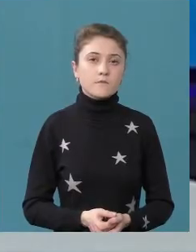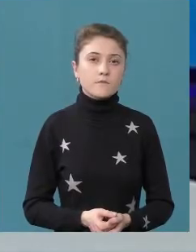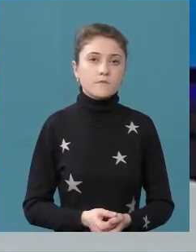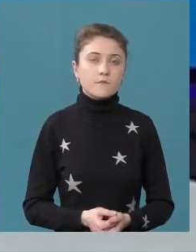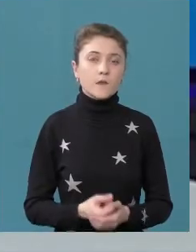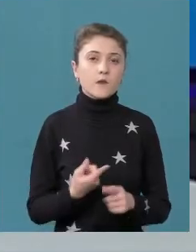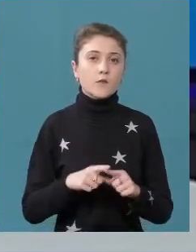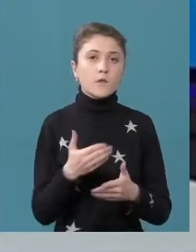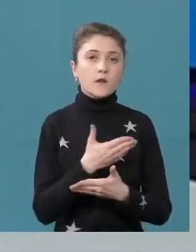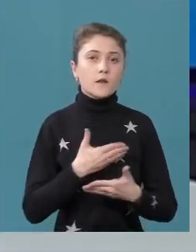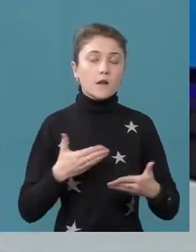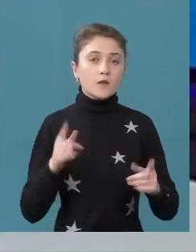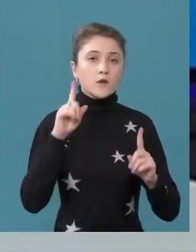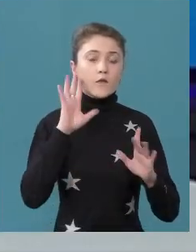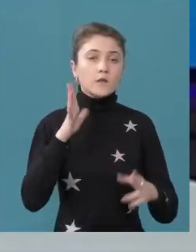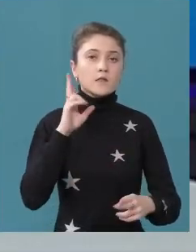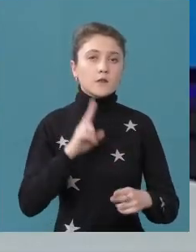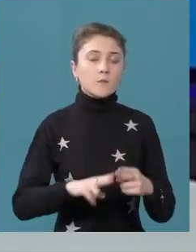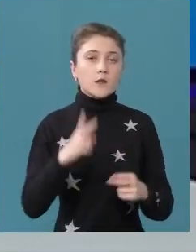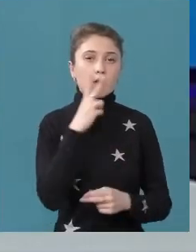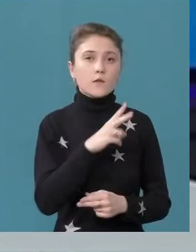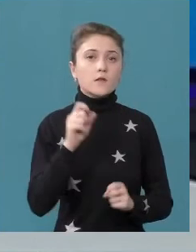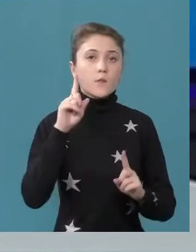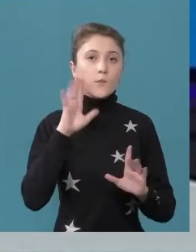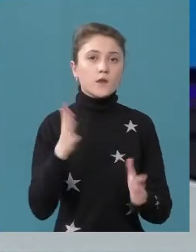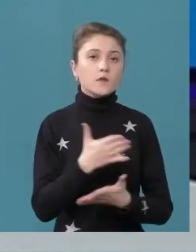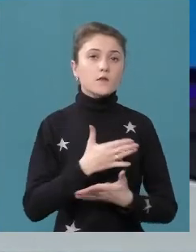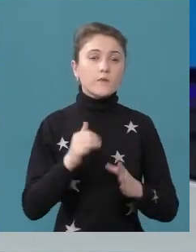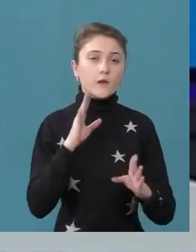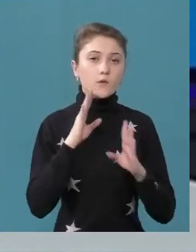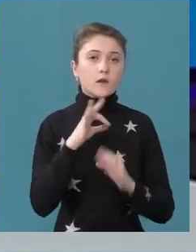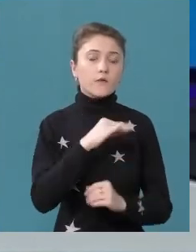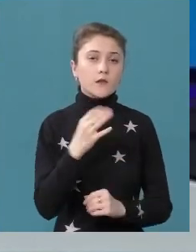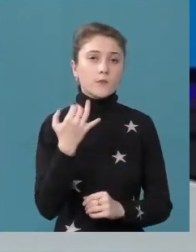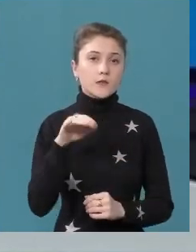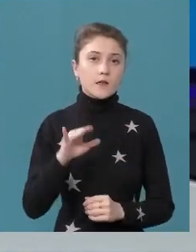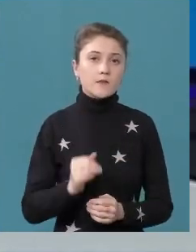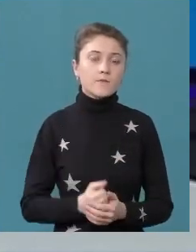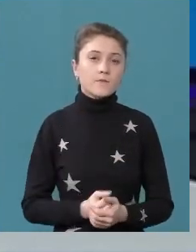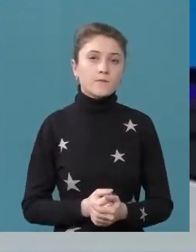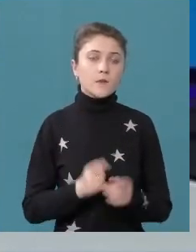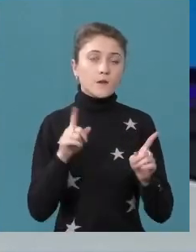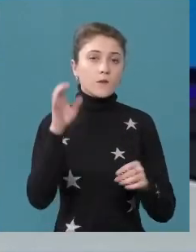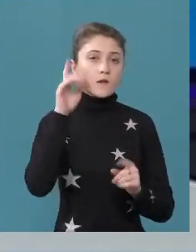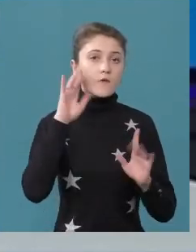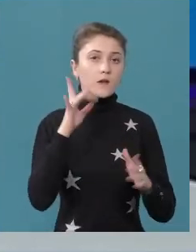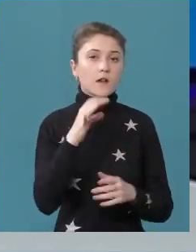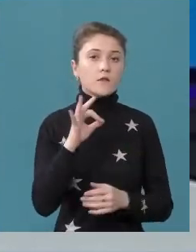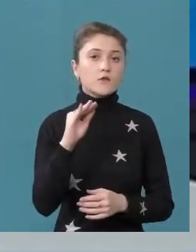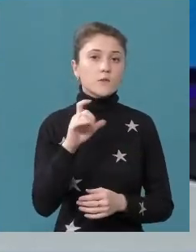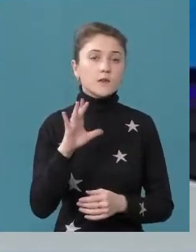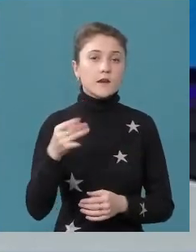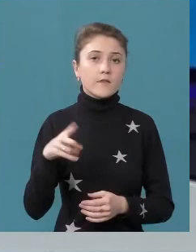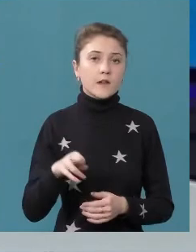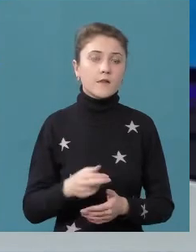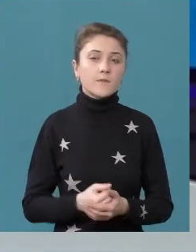На цьому наш підсумковий випуск новин завершено. Слідкуйте за подіями на нашій сторінці у мережі Facebook та на офіційному сайті. Також слухайте новини на радіо